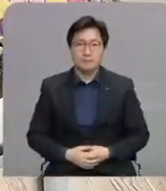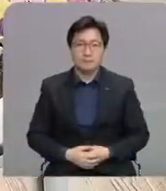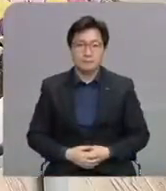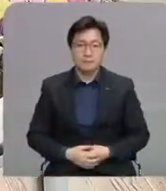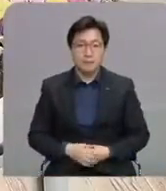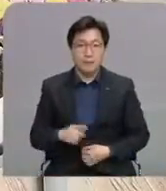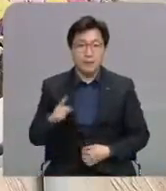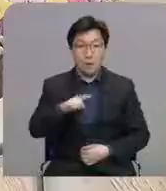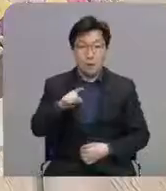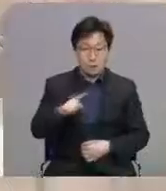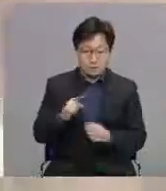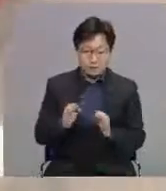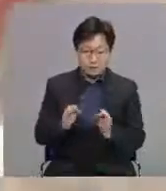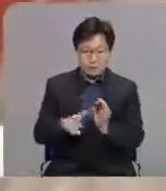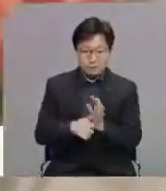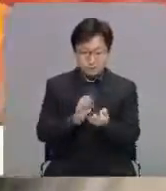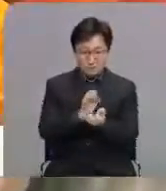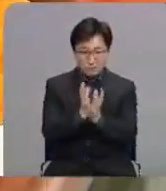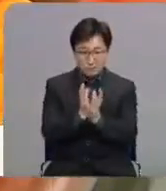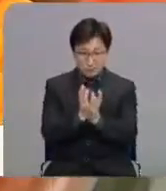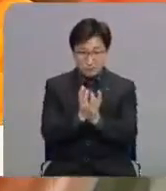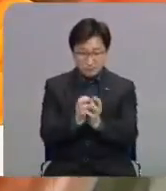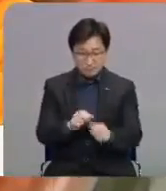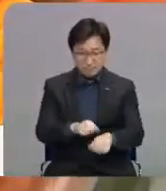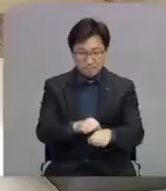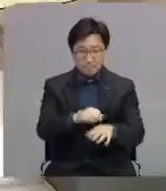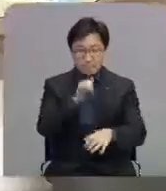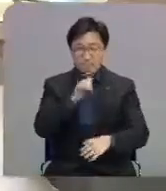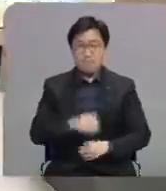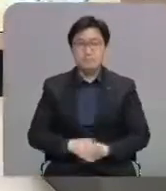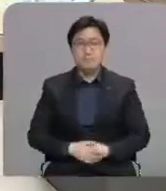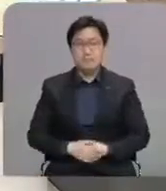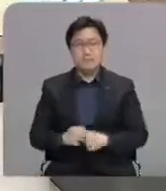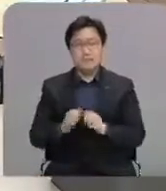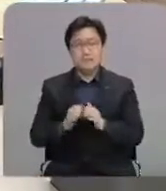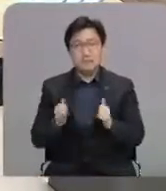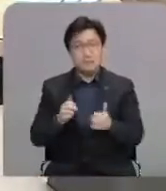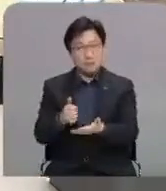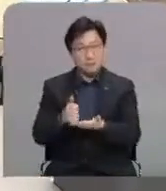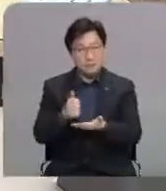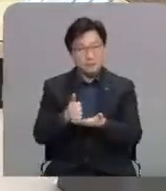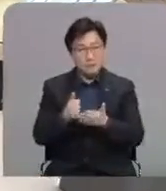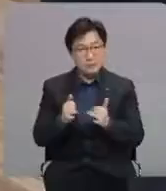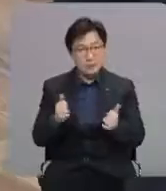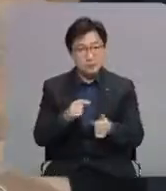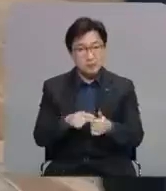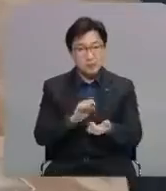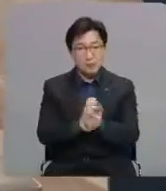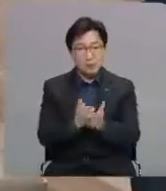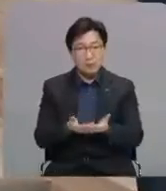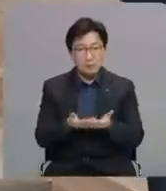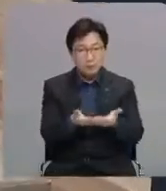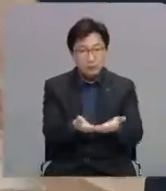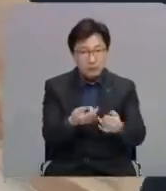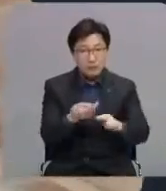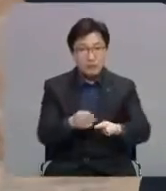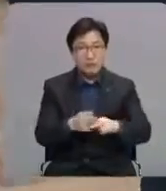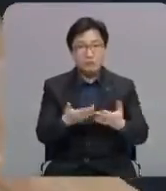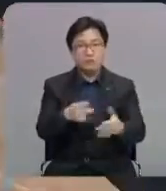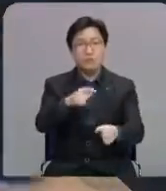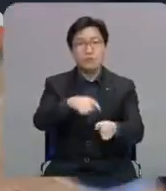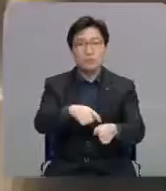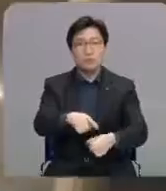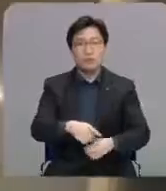은행 창구 앞에 꽃다발이 정성스럽게 쌓여 있습니다 방문객과 금융상품 가입 고객에게 사은품으로 나눠주기